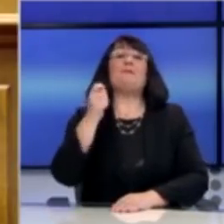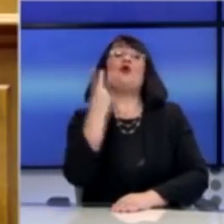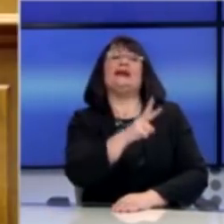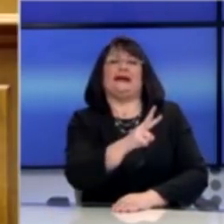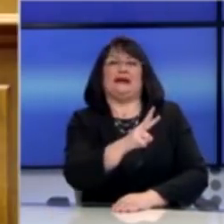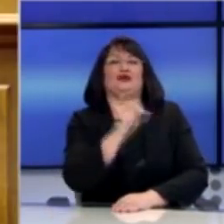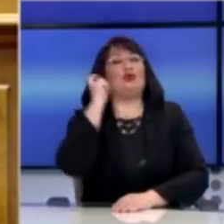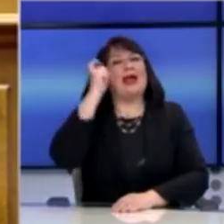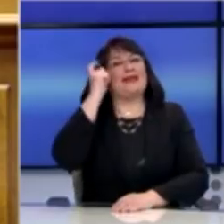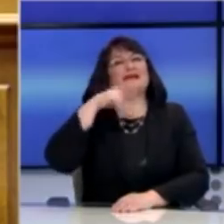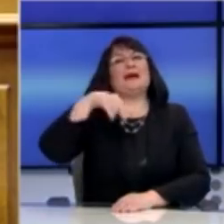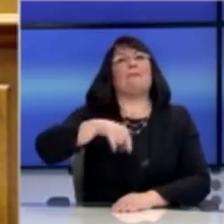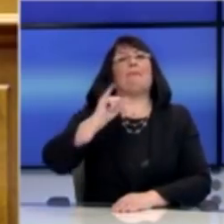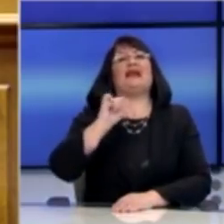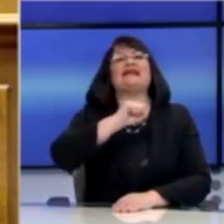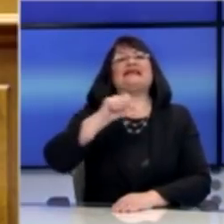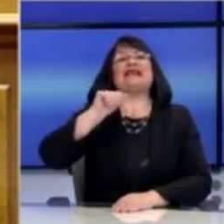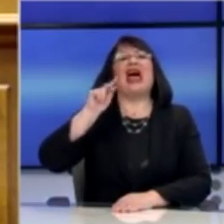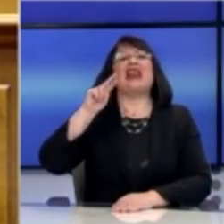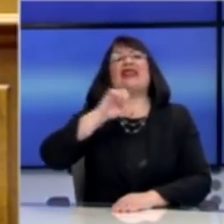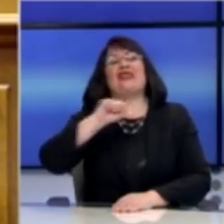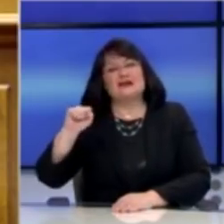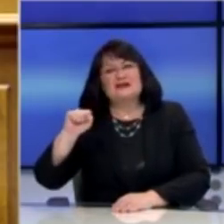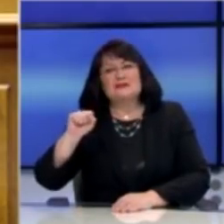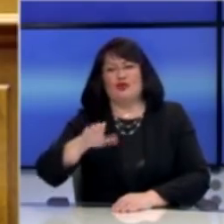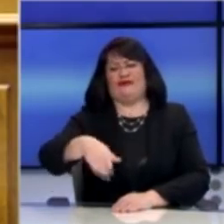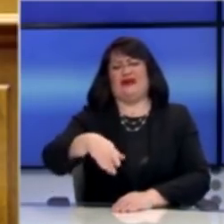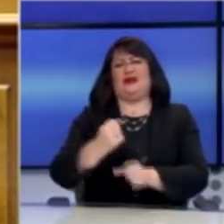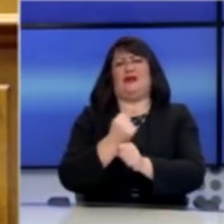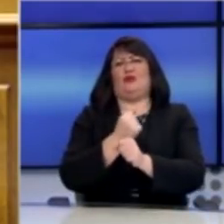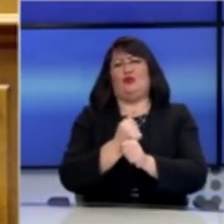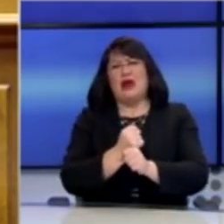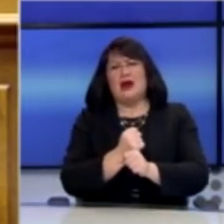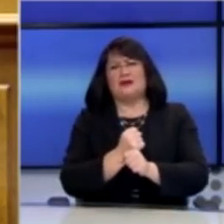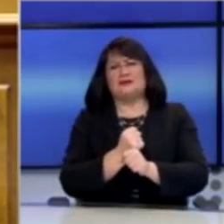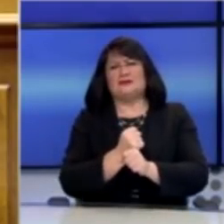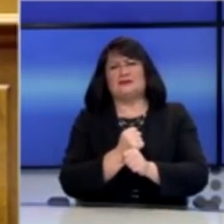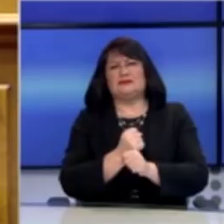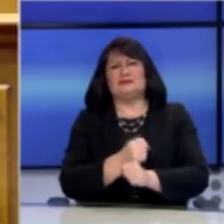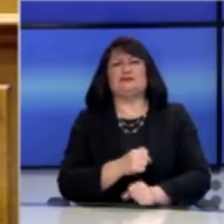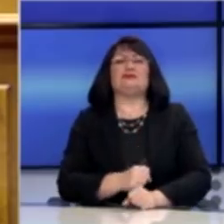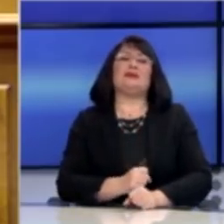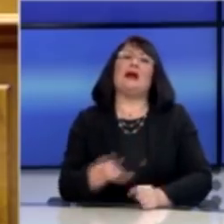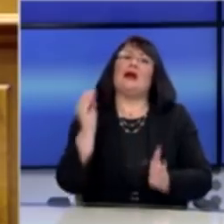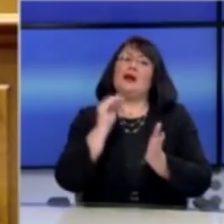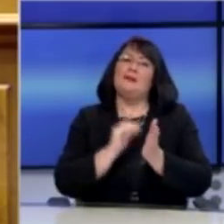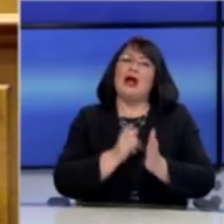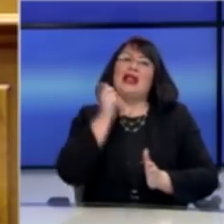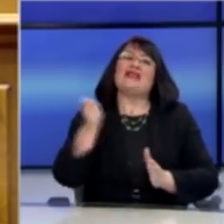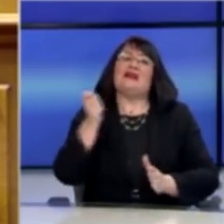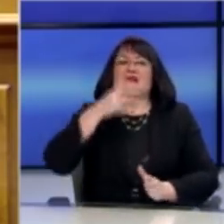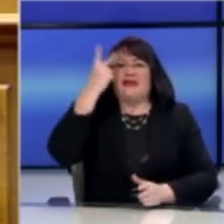της έκθεσης Πισαρίδη. Πολιτική φθηνότερης εργατικής δύναμης με κεντρικούς άξονες στο νέο γύρο επίθεσης σε